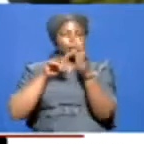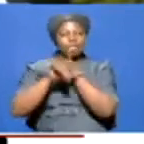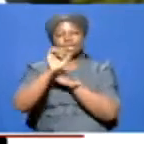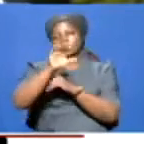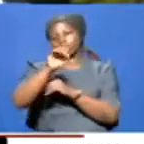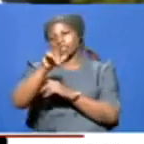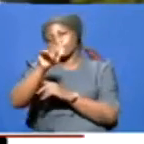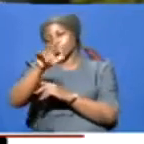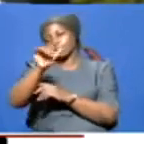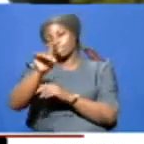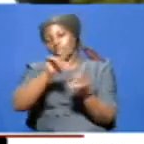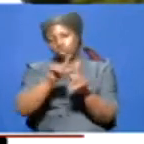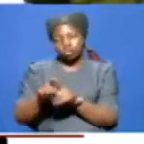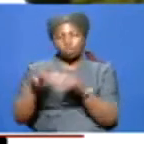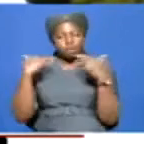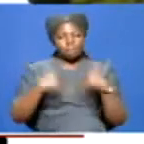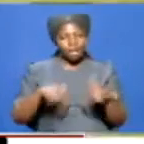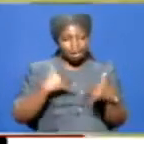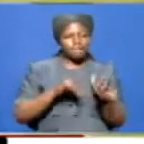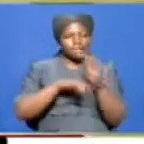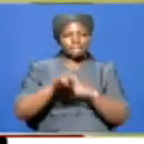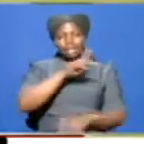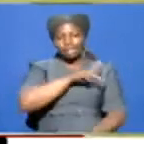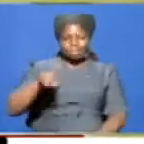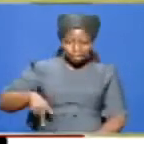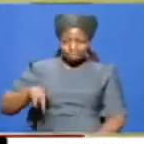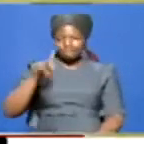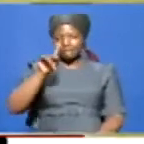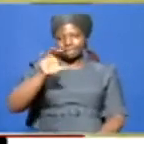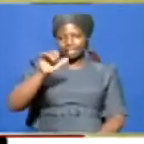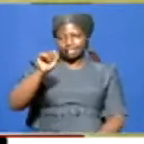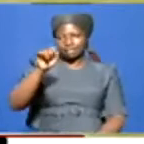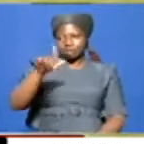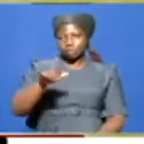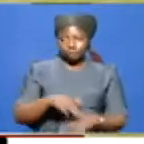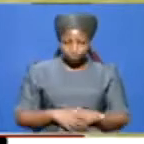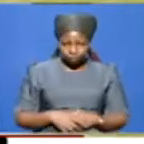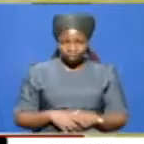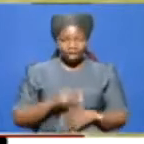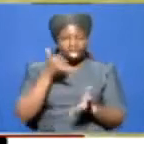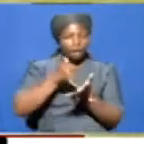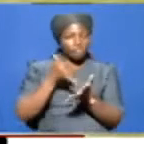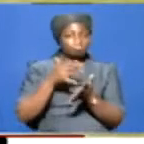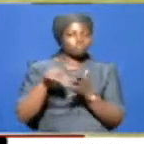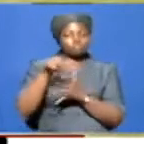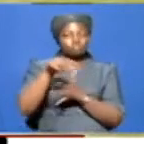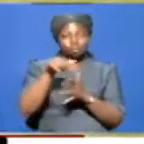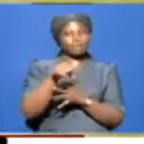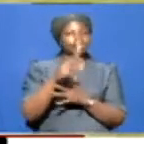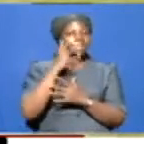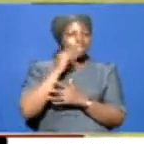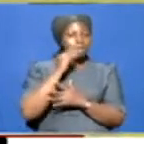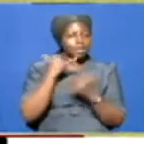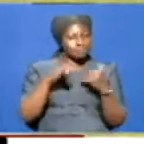at Gleneagles, also known as the King's Castle. Aidha, msururu huo utawajumuisha wachezaji wa kulipwa kwa mara ya kwanza,